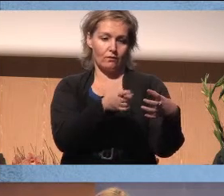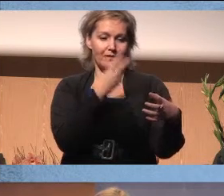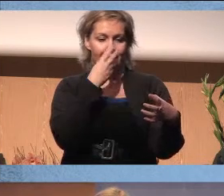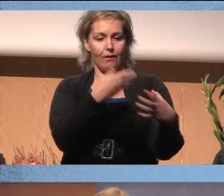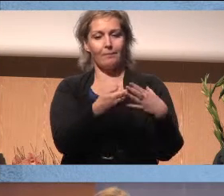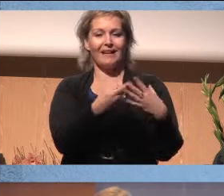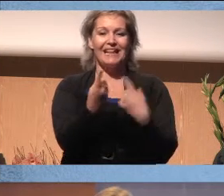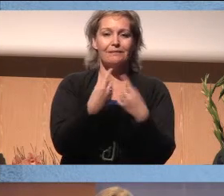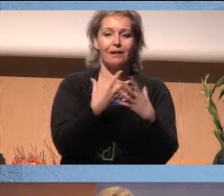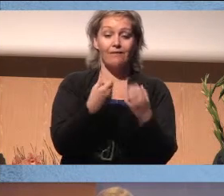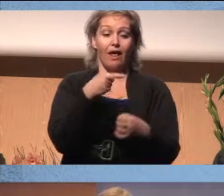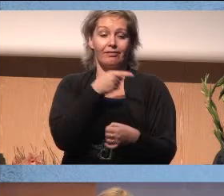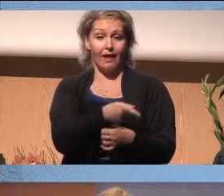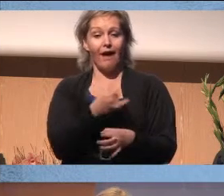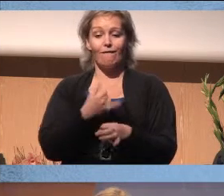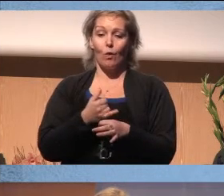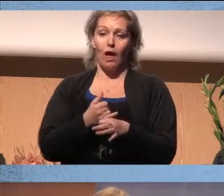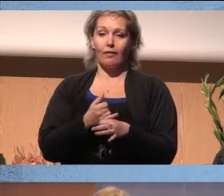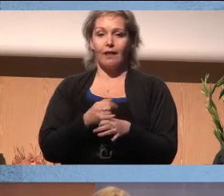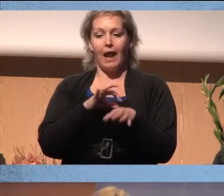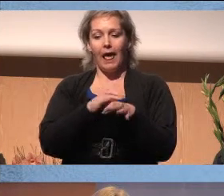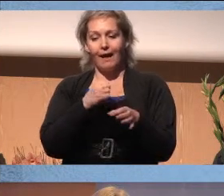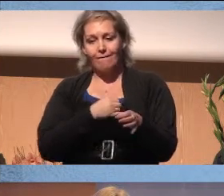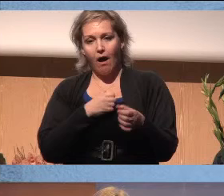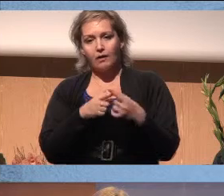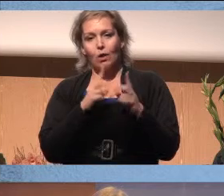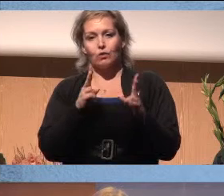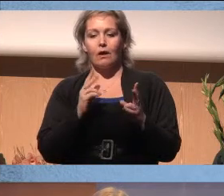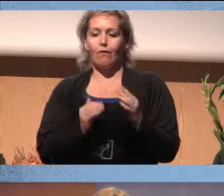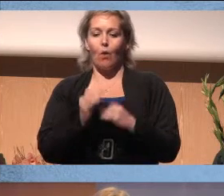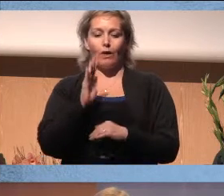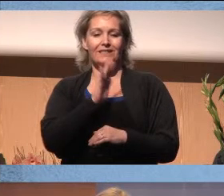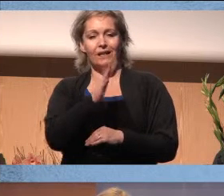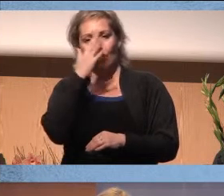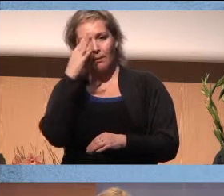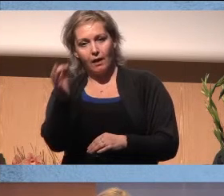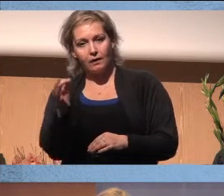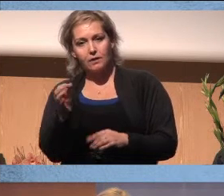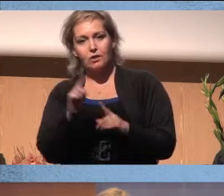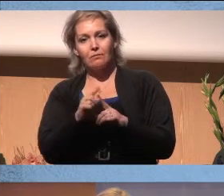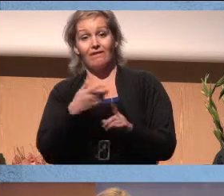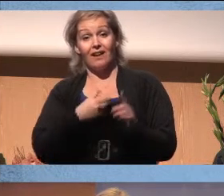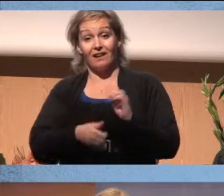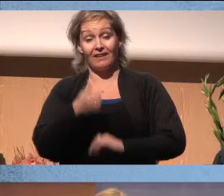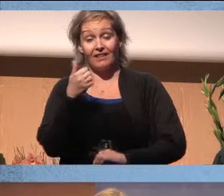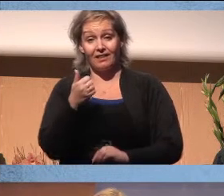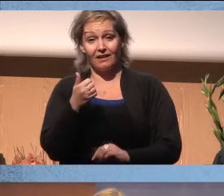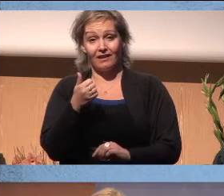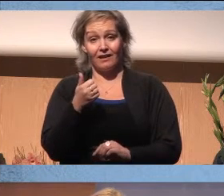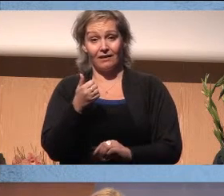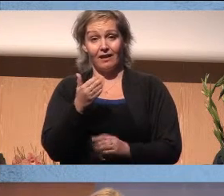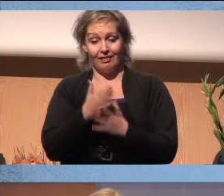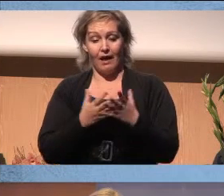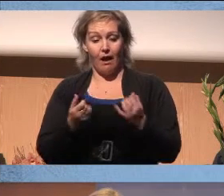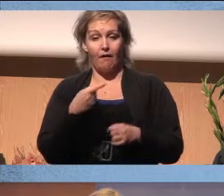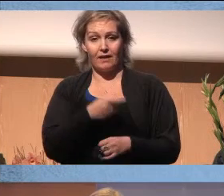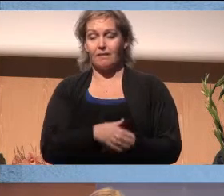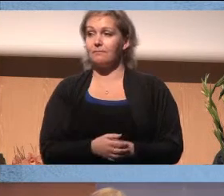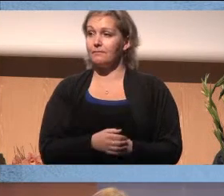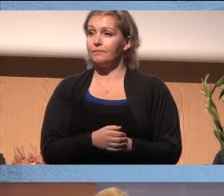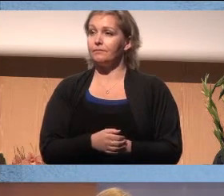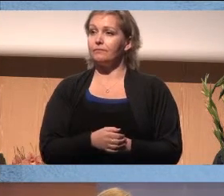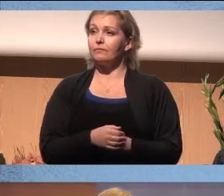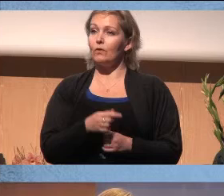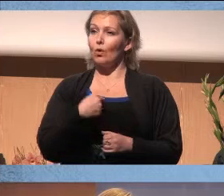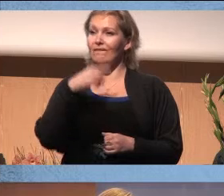til innspillene fra det på hvordan legevakten også skal få økt sin kompetanse, som er en veldig viktig bit av det.